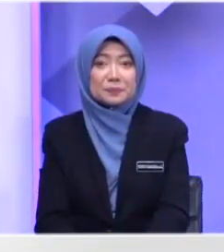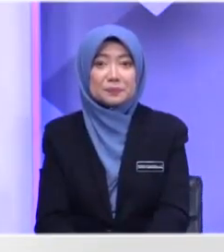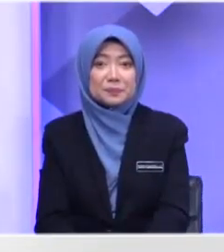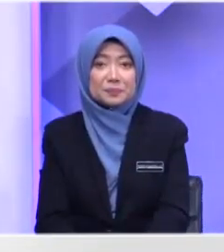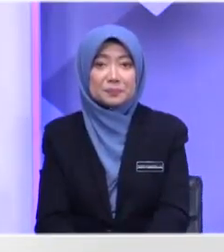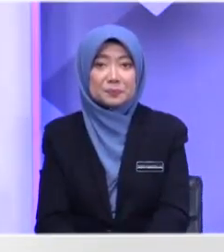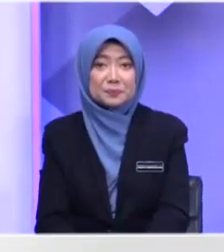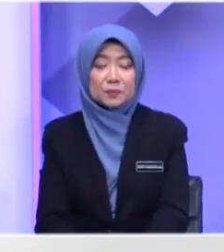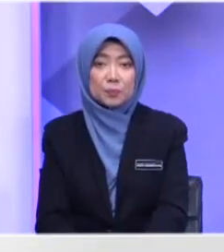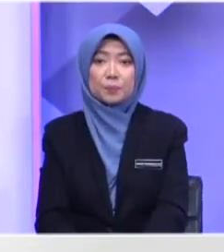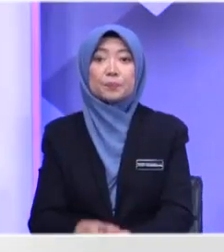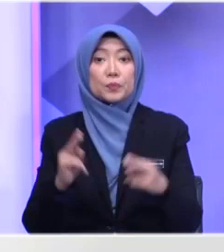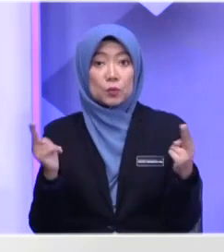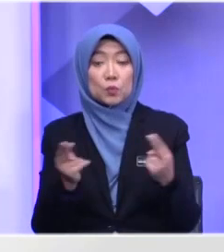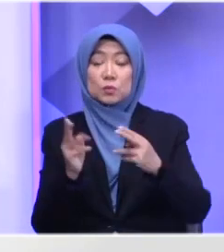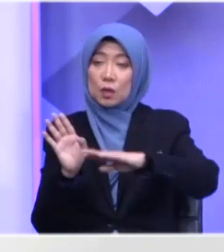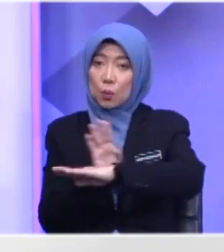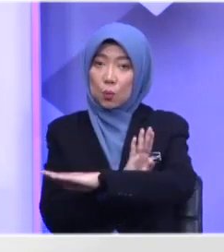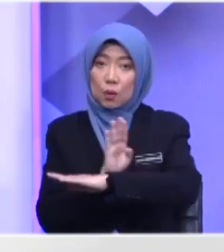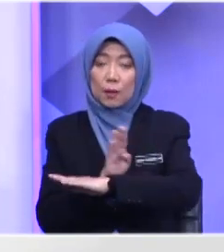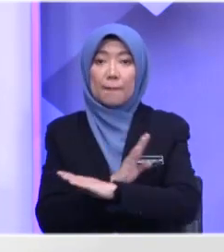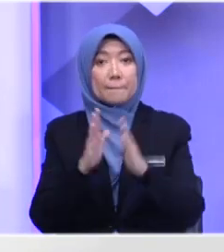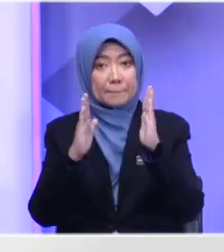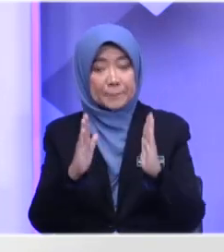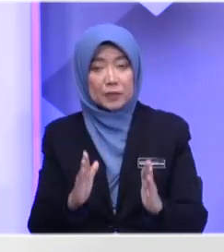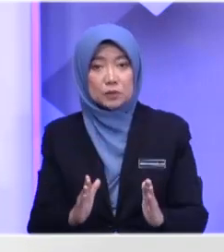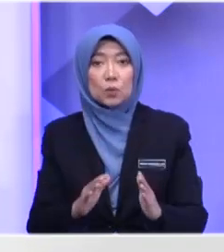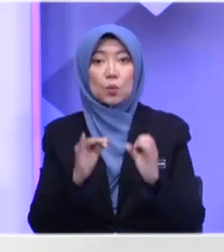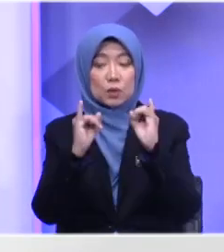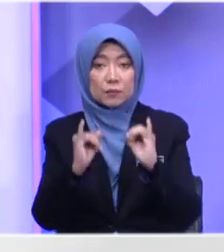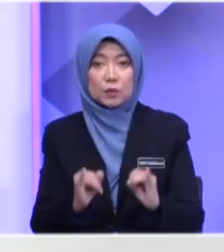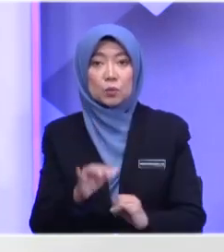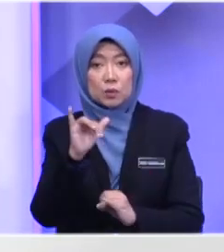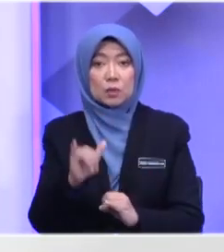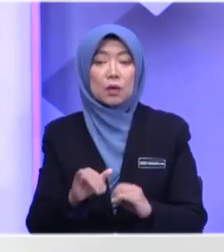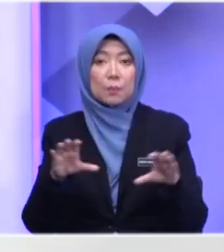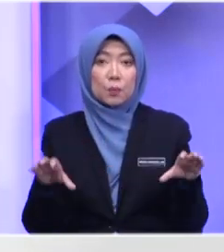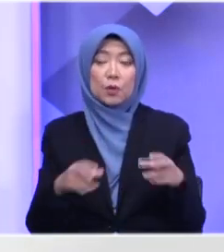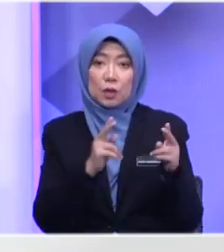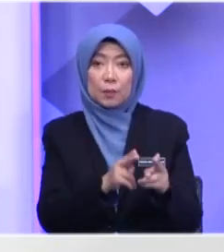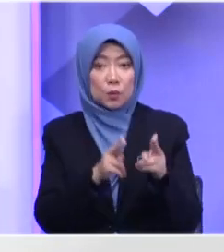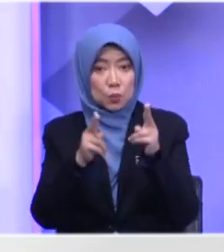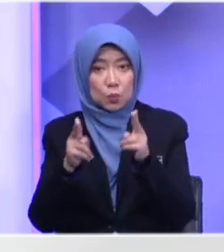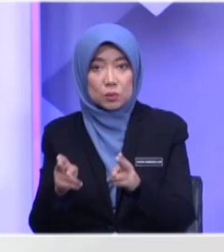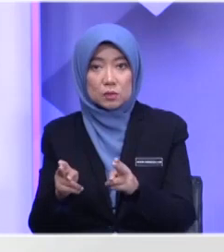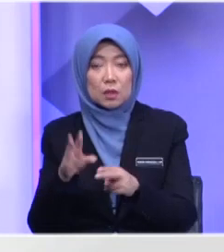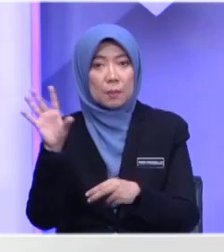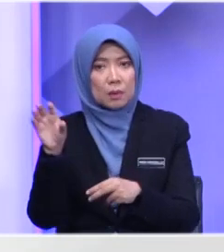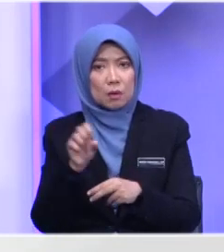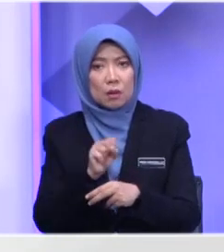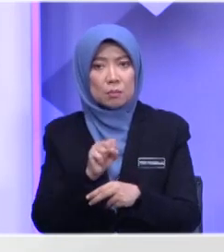Hai Usahawan bahwa masuk individu yang menumbuhkan mengurus Ken menanggung risiko